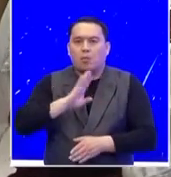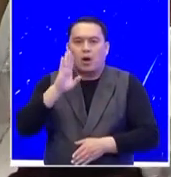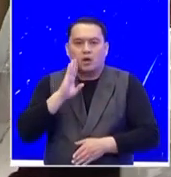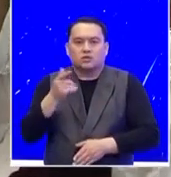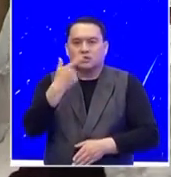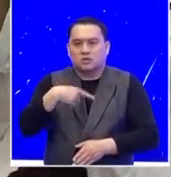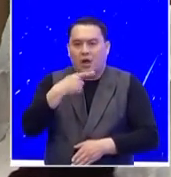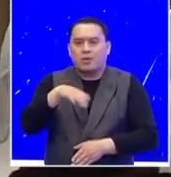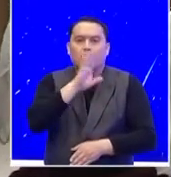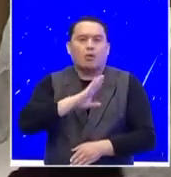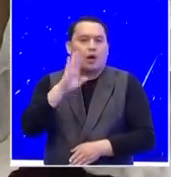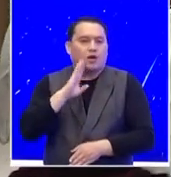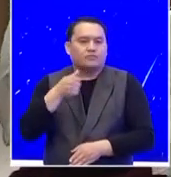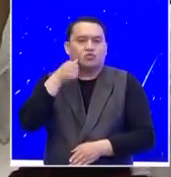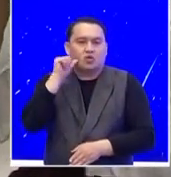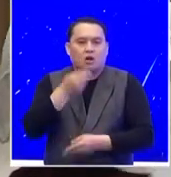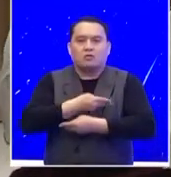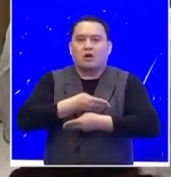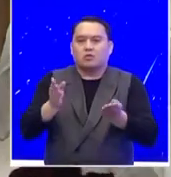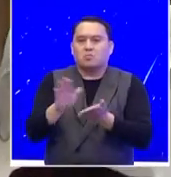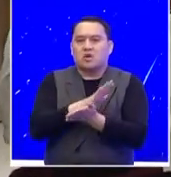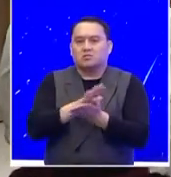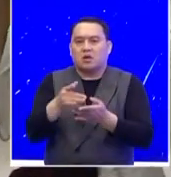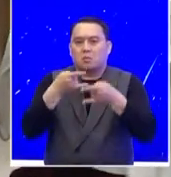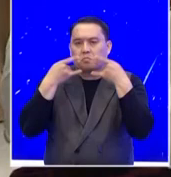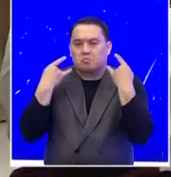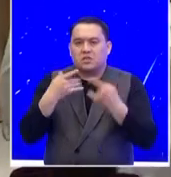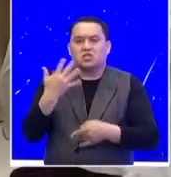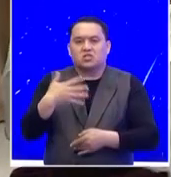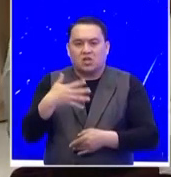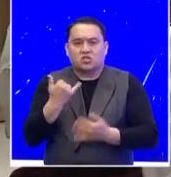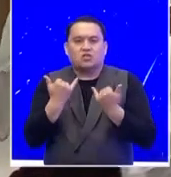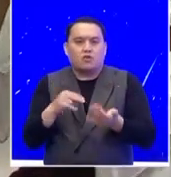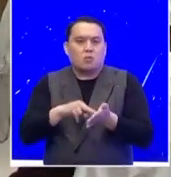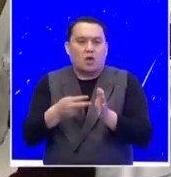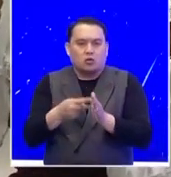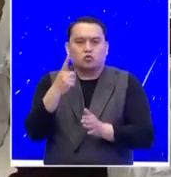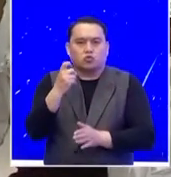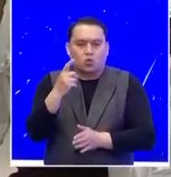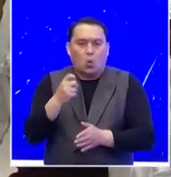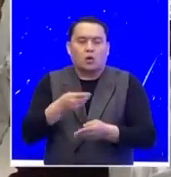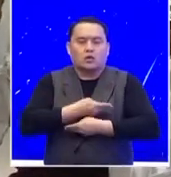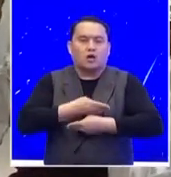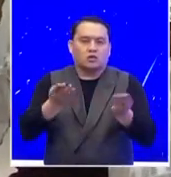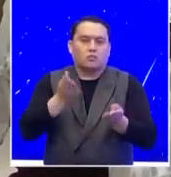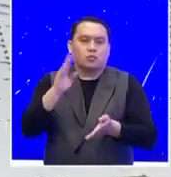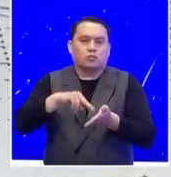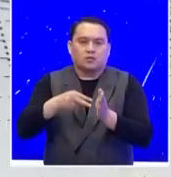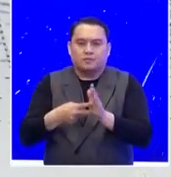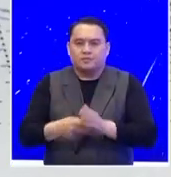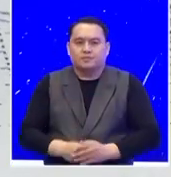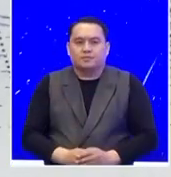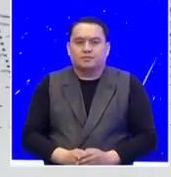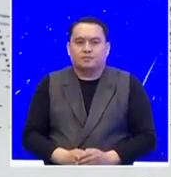мы сами матери. Вчера, например, раздали бесплатно 50 масок. Сегодня планируем пошить 100 масок и также раздать их.